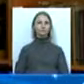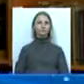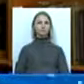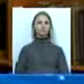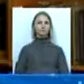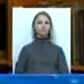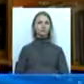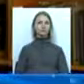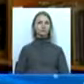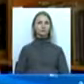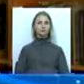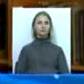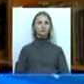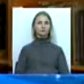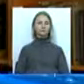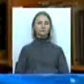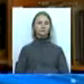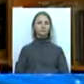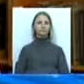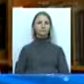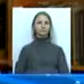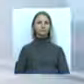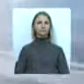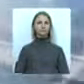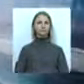сәлден соң мен Әсем Қаматайқызы тарқатып айтатын боламын.